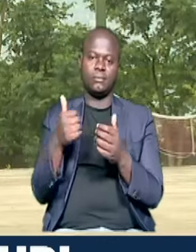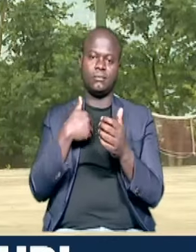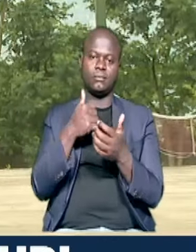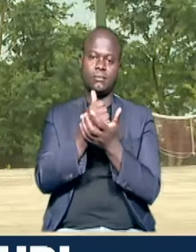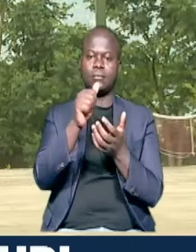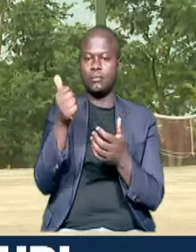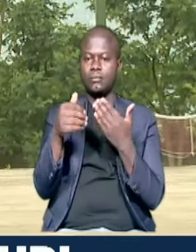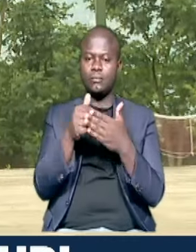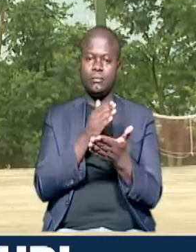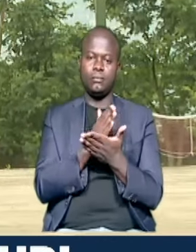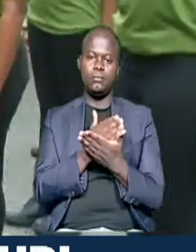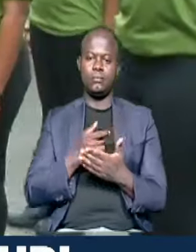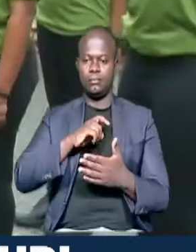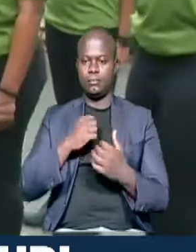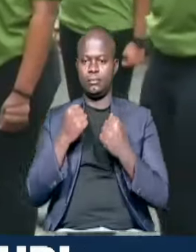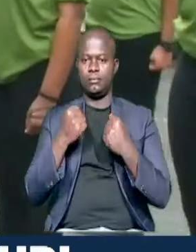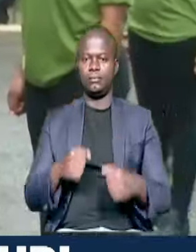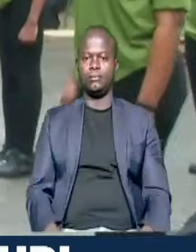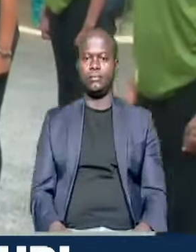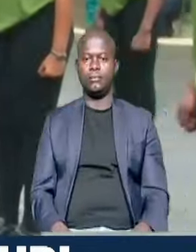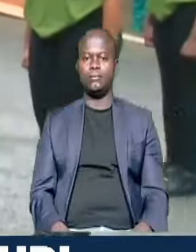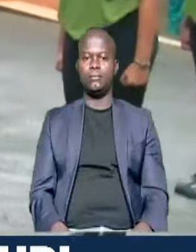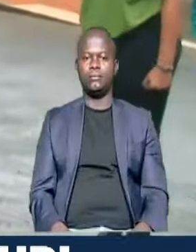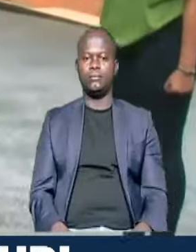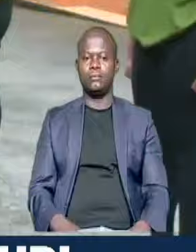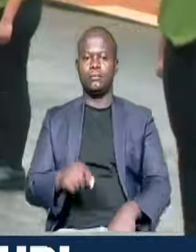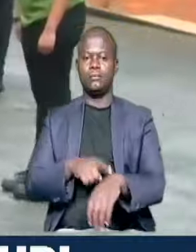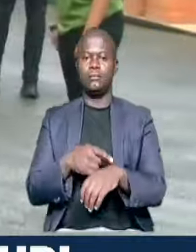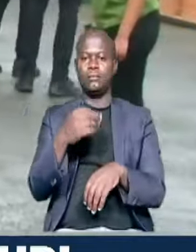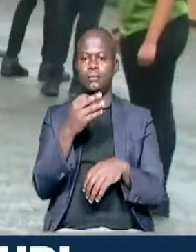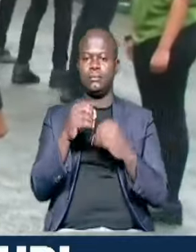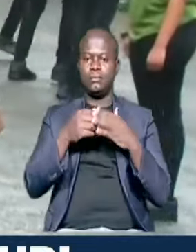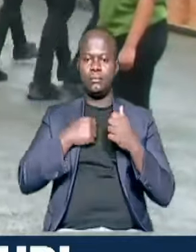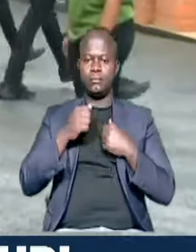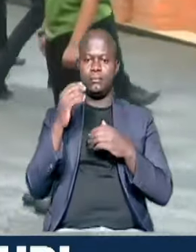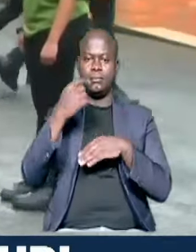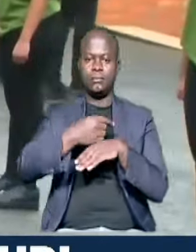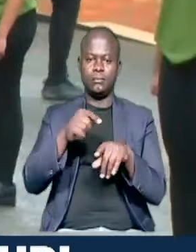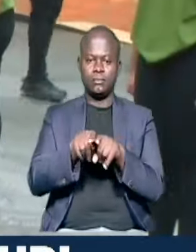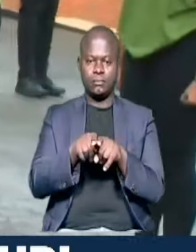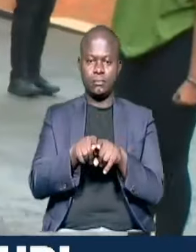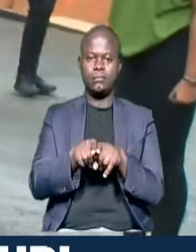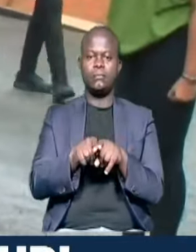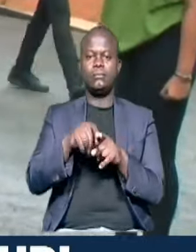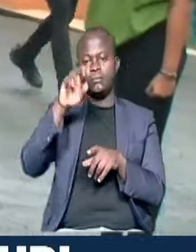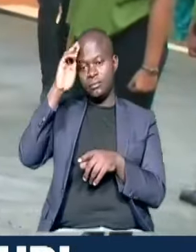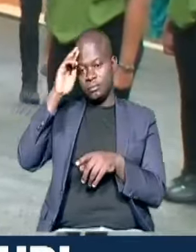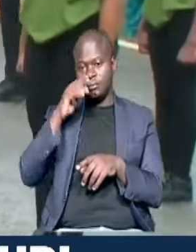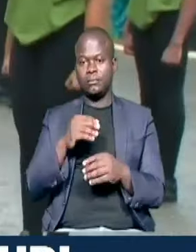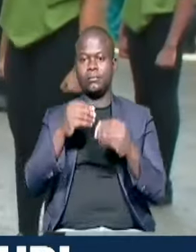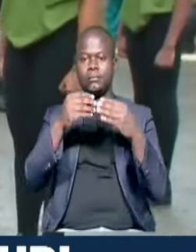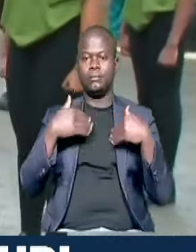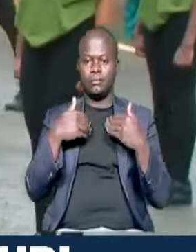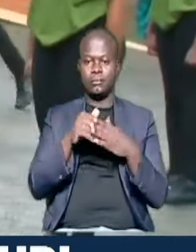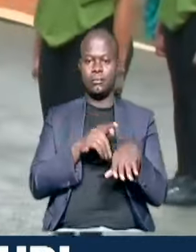akamaro, burya abandi abari intwari. Ni ku nshuro 30 Rwanda rwizihije umunsi nk'uyu w'intwari, aho ruzirikana ubwitange bw'abatanze ubuzima bwabo mu bihe